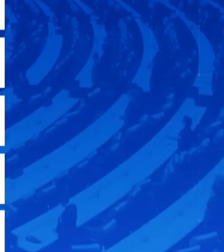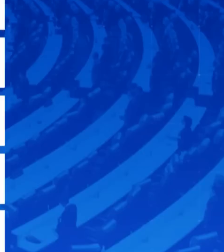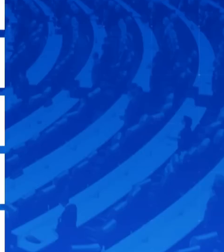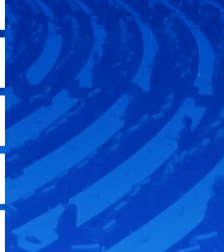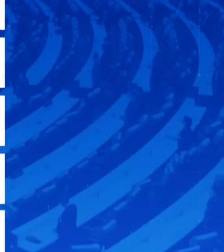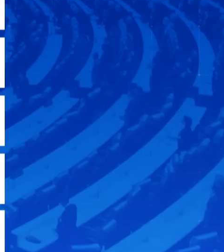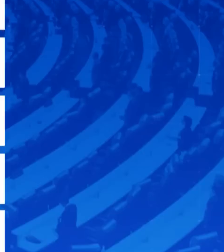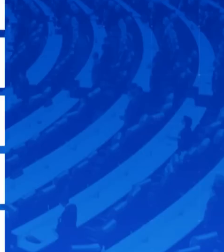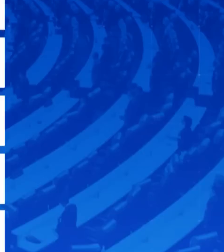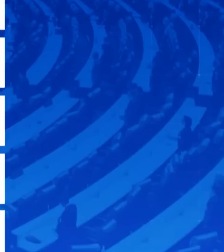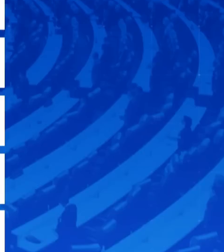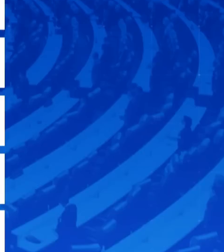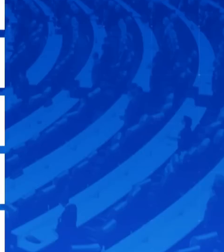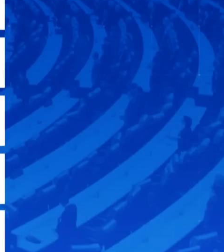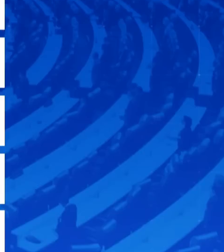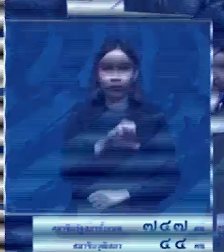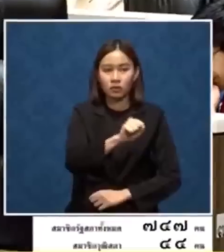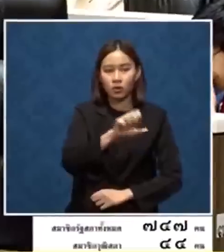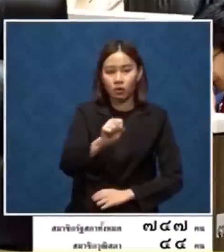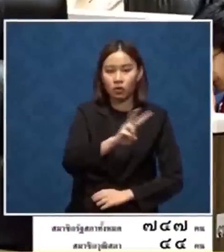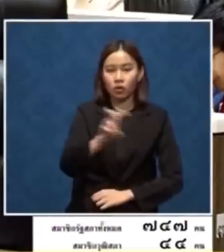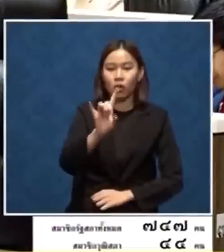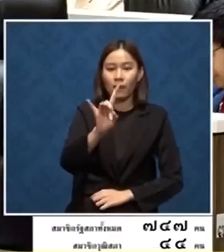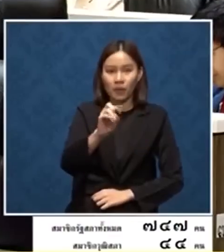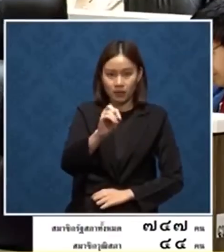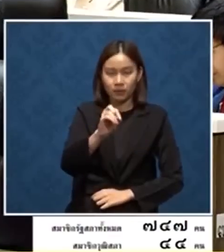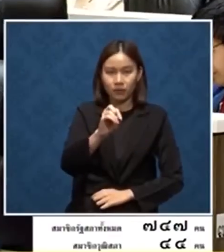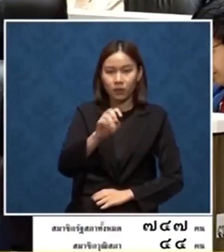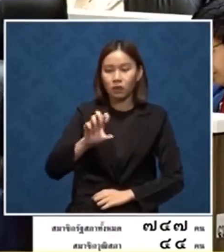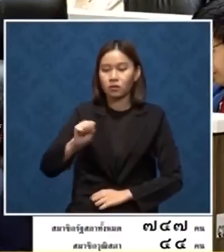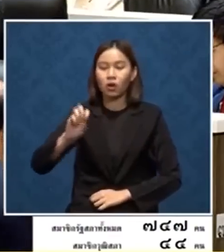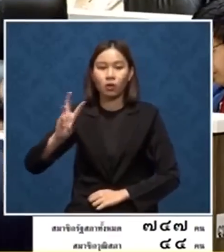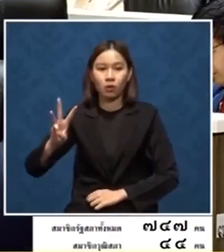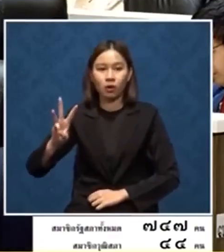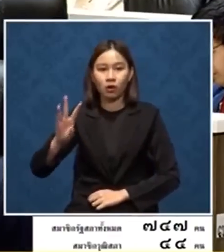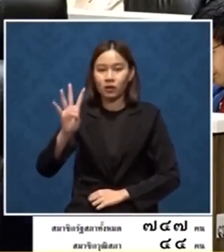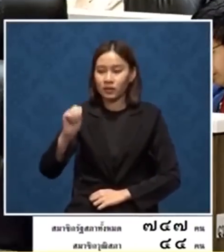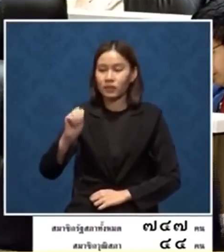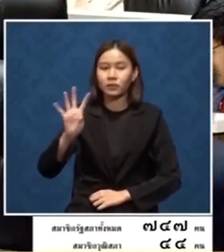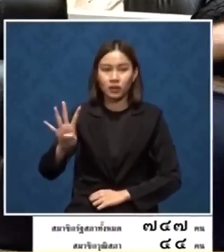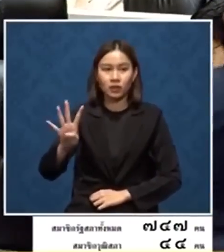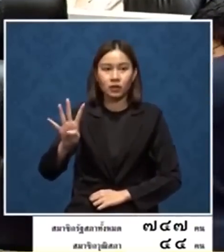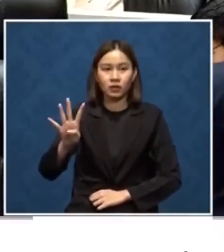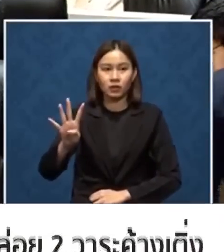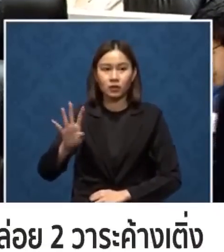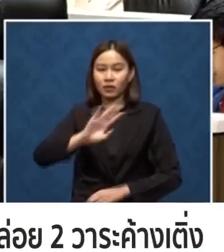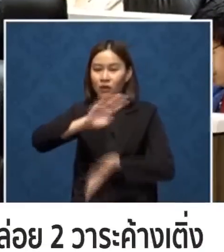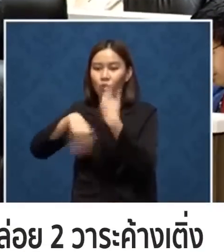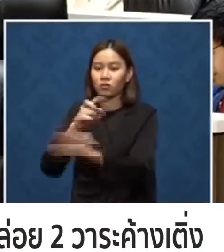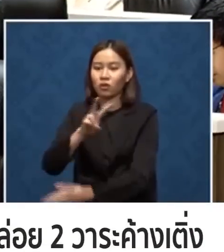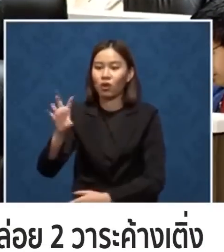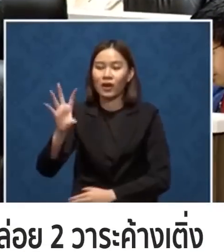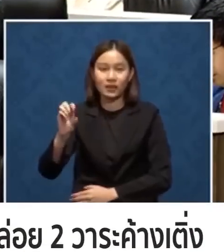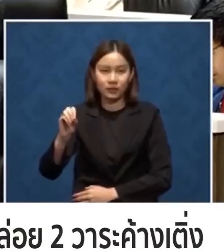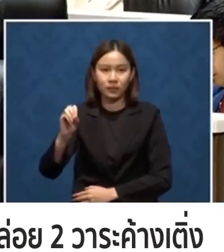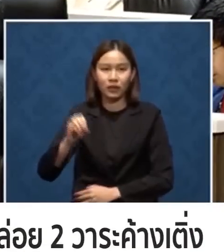ณรังสิมันต์เสนอเป็นยติเลยครับว่าขอเสนอยติให้มีการทบทว